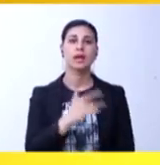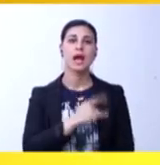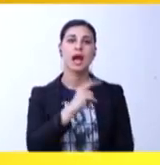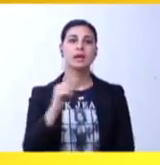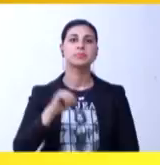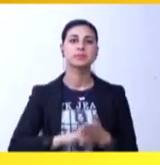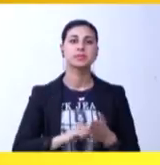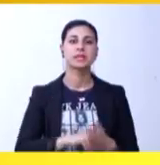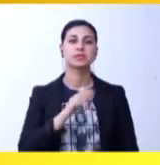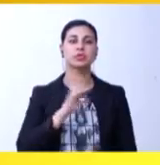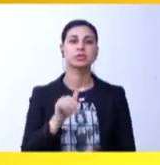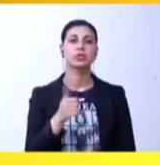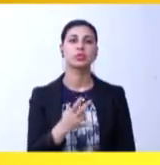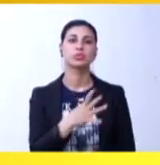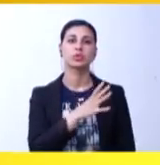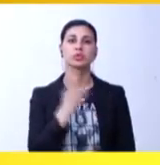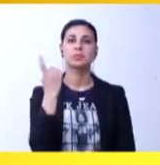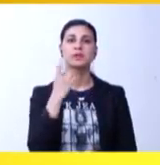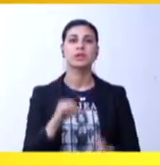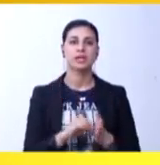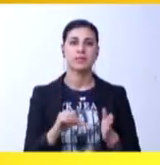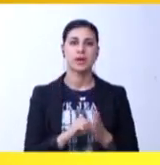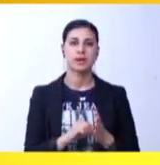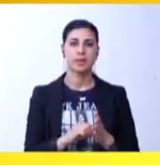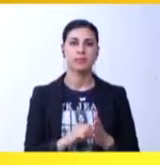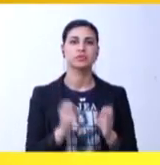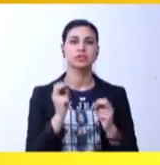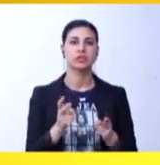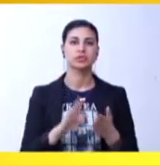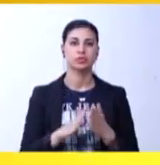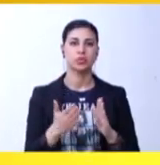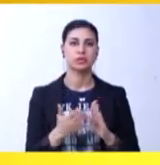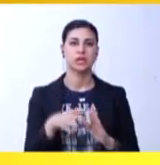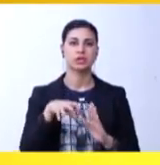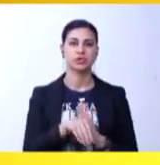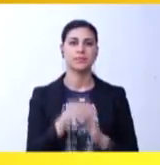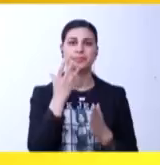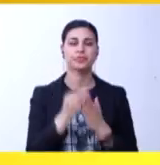არითმიის მიზეზი და როგორი უნდა იყოს პირველი დახმარება კრიტიკულ სიტუაციაში.